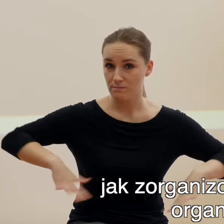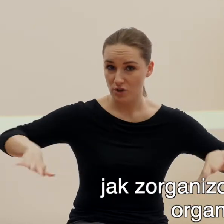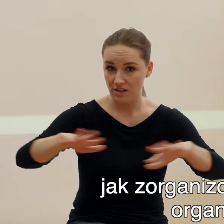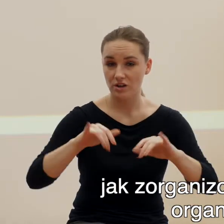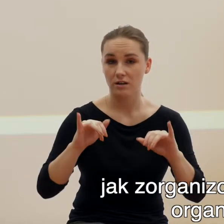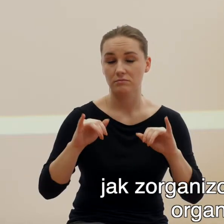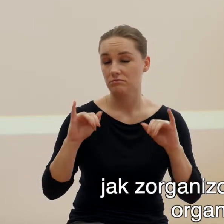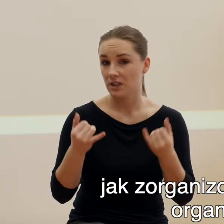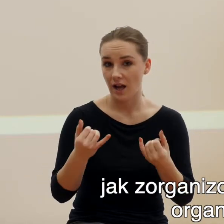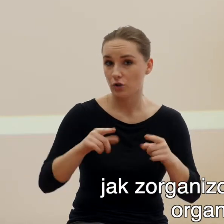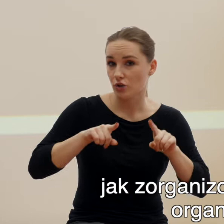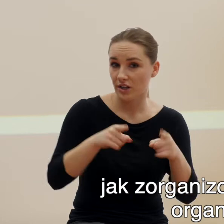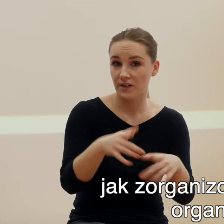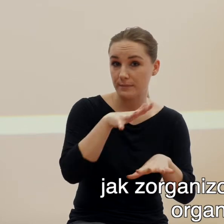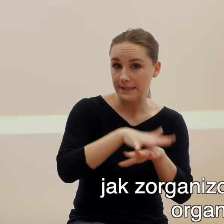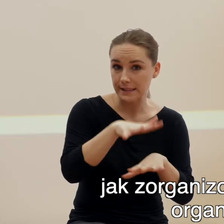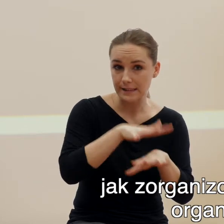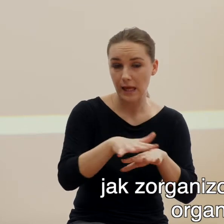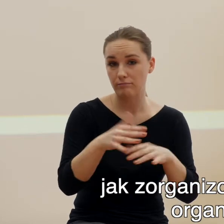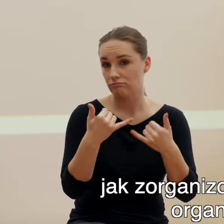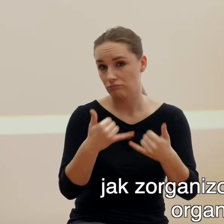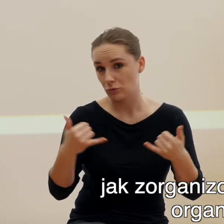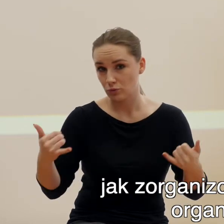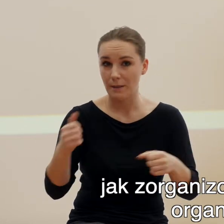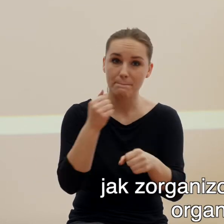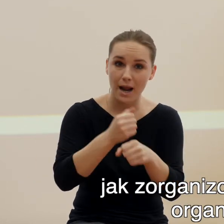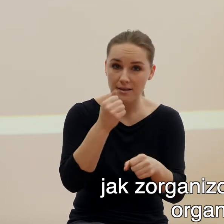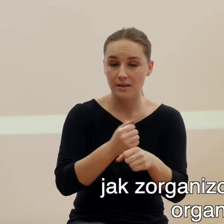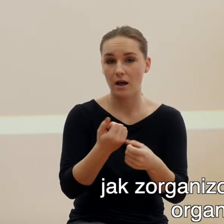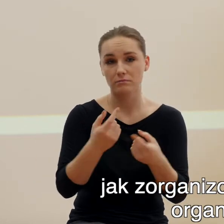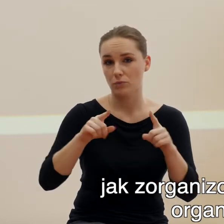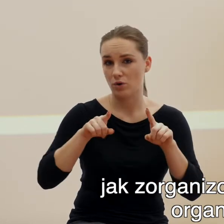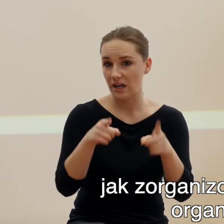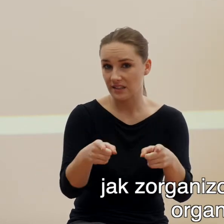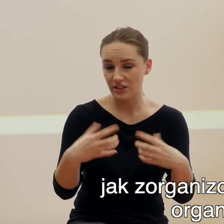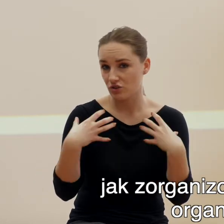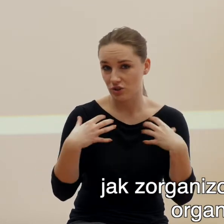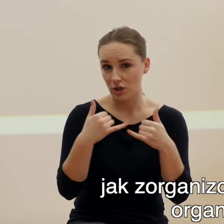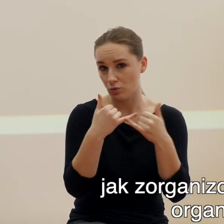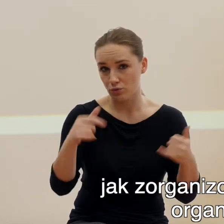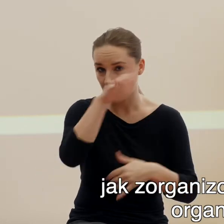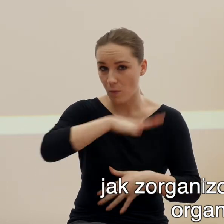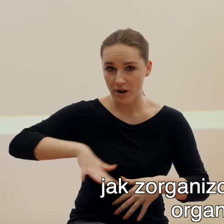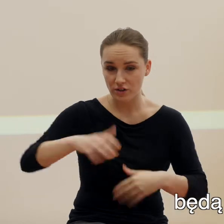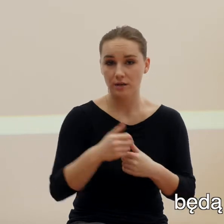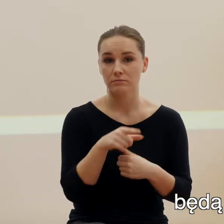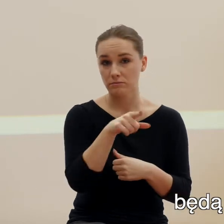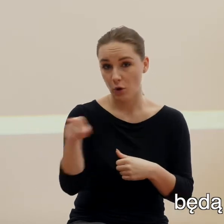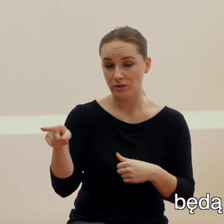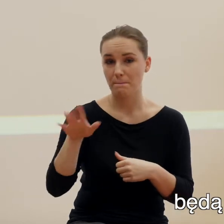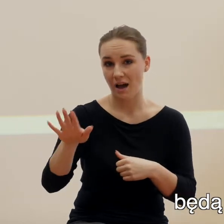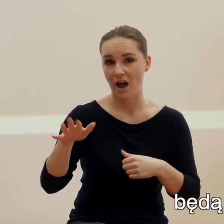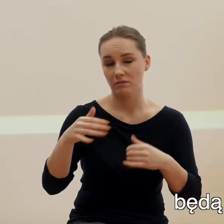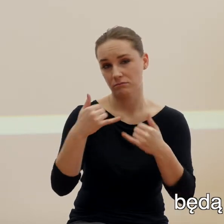jak zorganizowaliśmy sobie systemy organizacji pracy, organizacji naszego życia społecznego, będą natrafiały